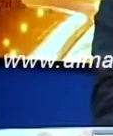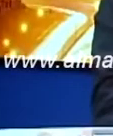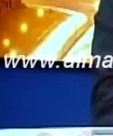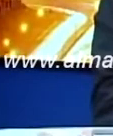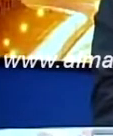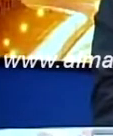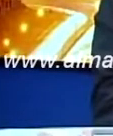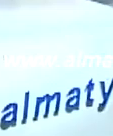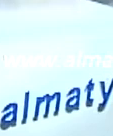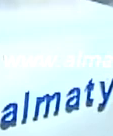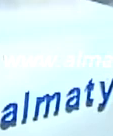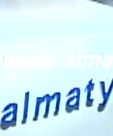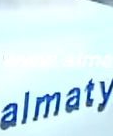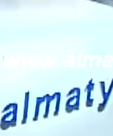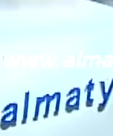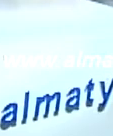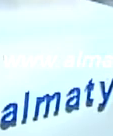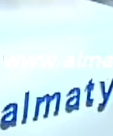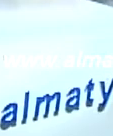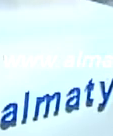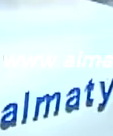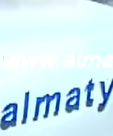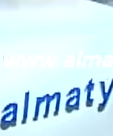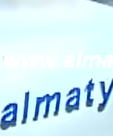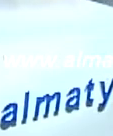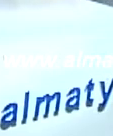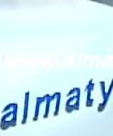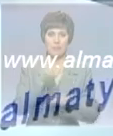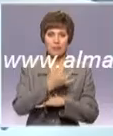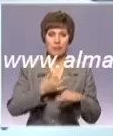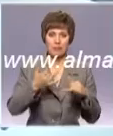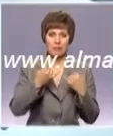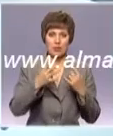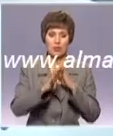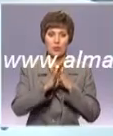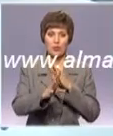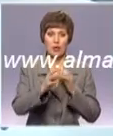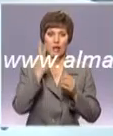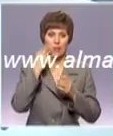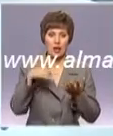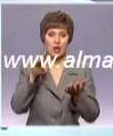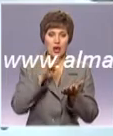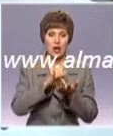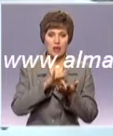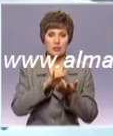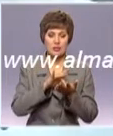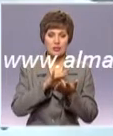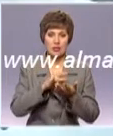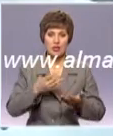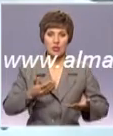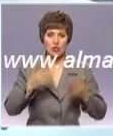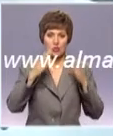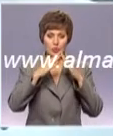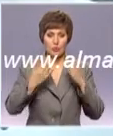Армыстар, құрметті көрермендер, тікелей эфирде ашық әңгіме бағдарламасы студиямыздың кезекті қонағы Алматы қаласы тұрғын үй және тұрғын